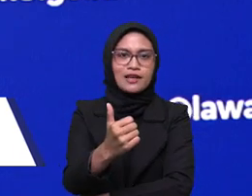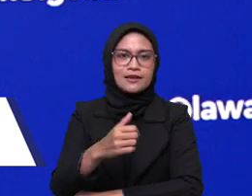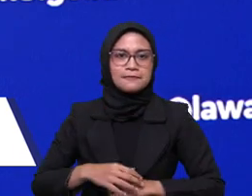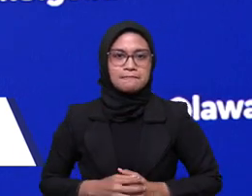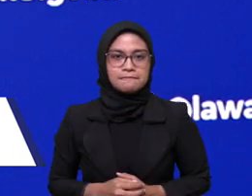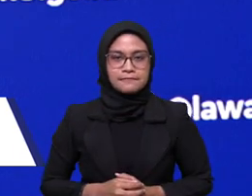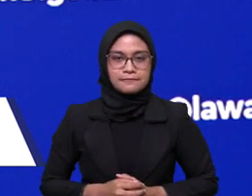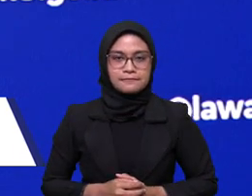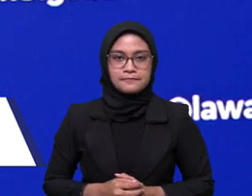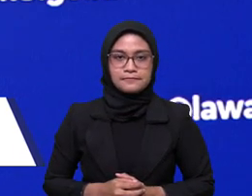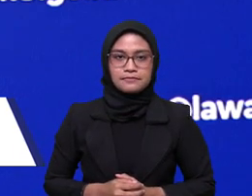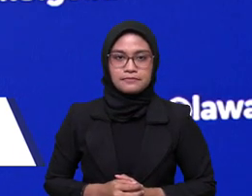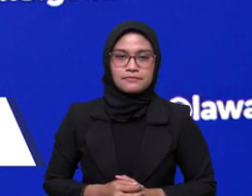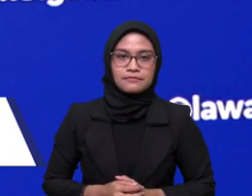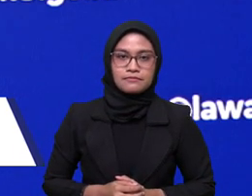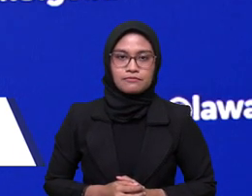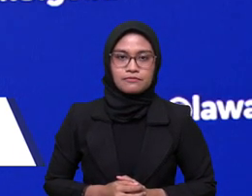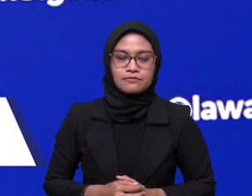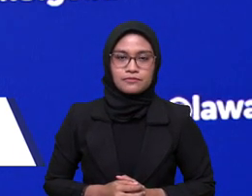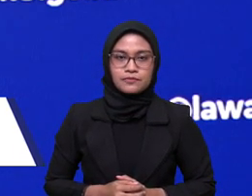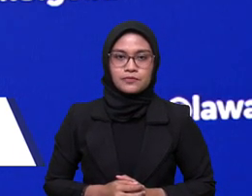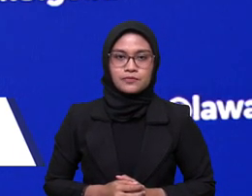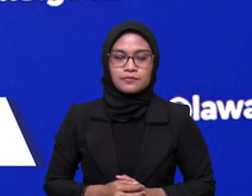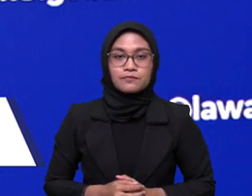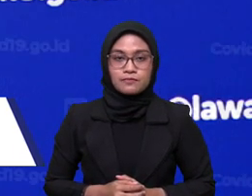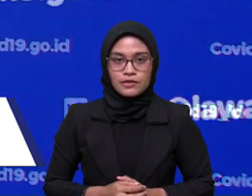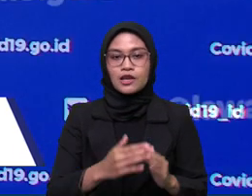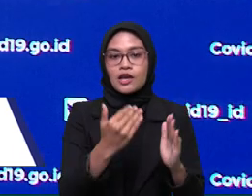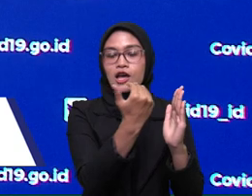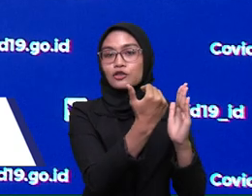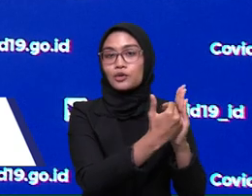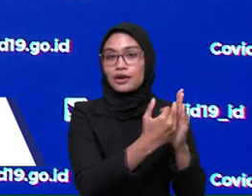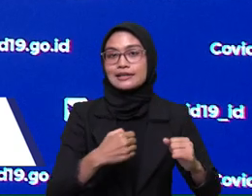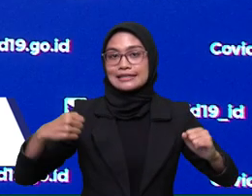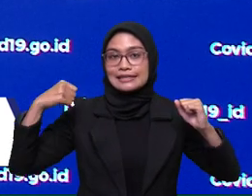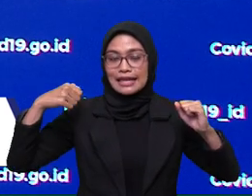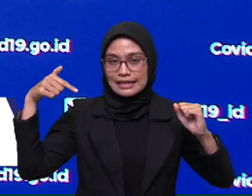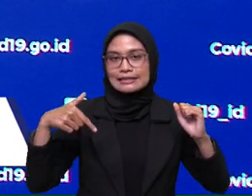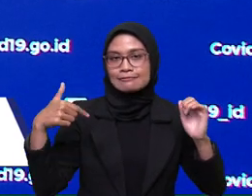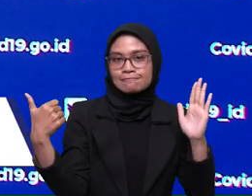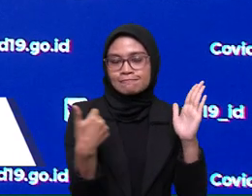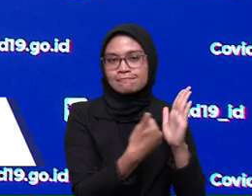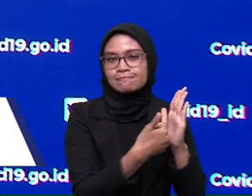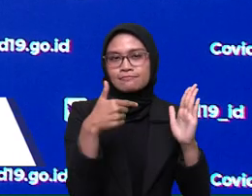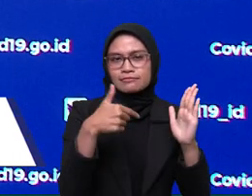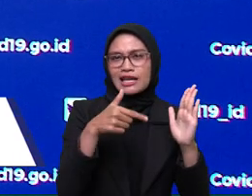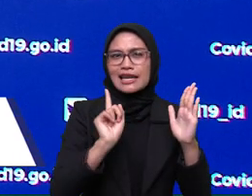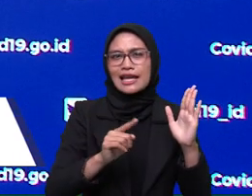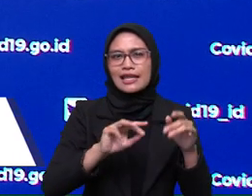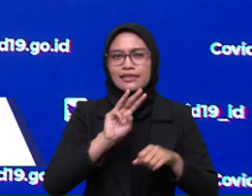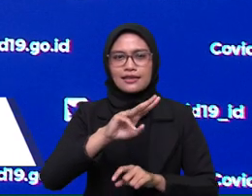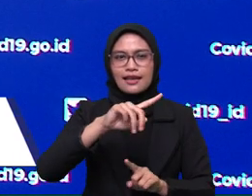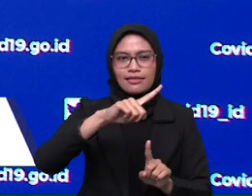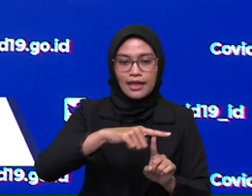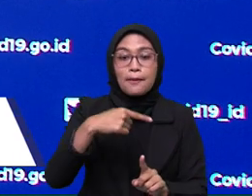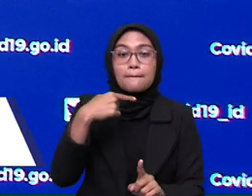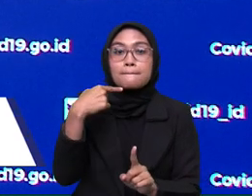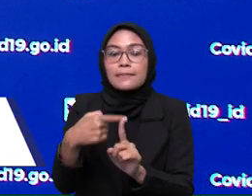secara nyata tampak bahwa penerapan protokol kesehatan yang disempurnakan dengan upaya 3t dan vaksinasi yang